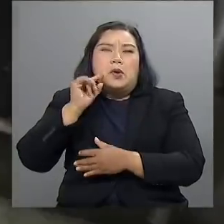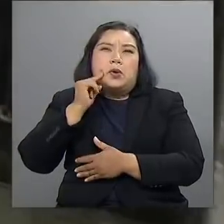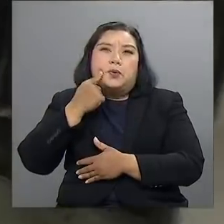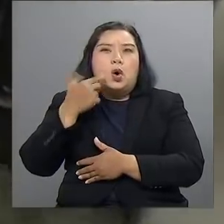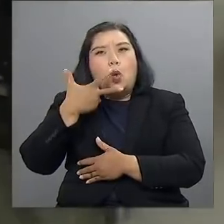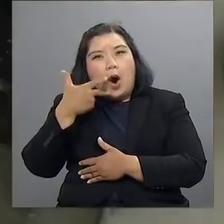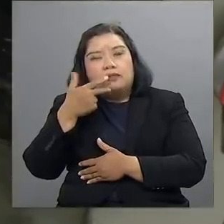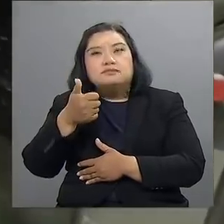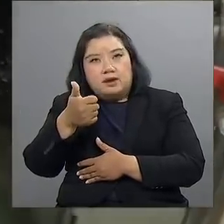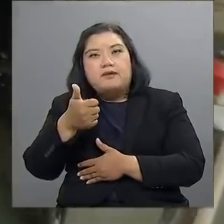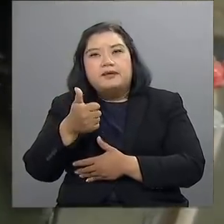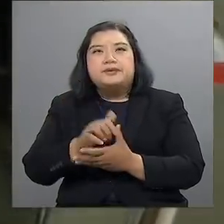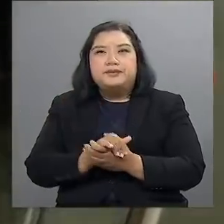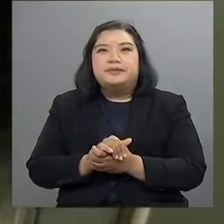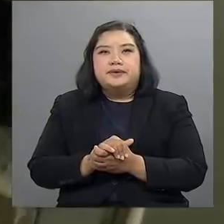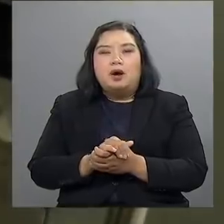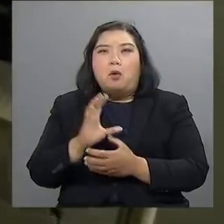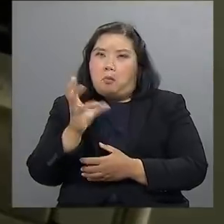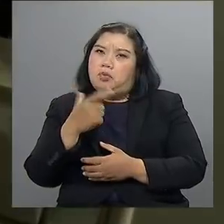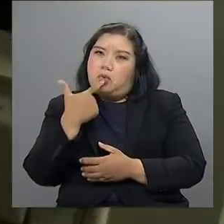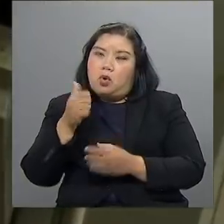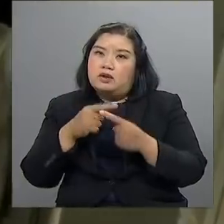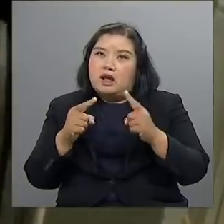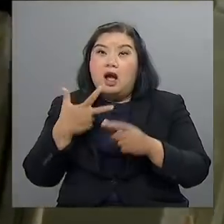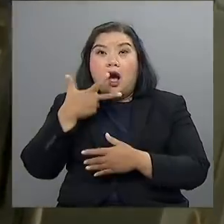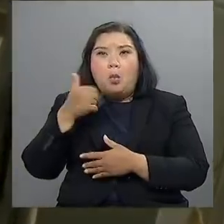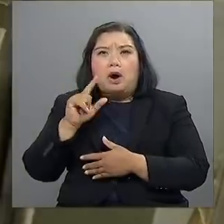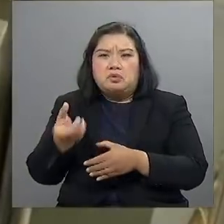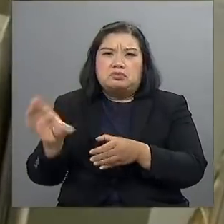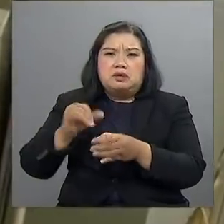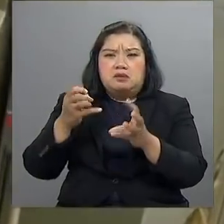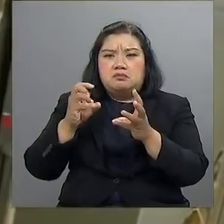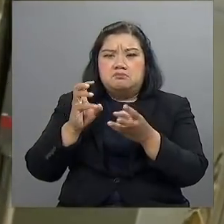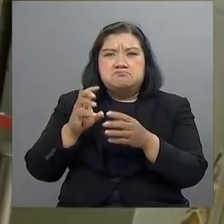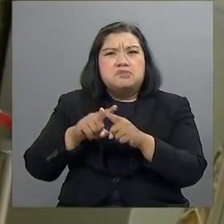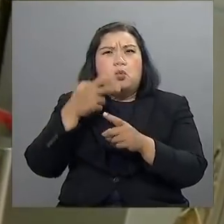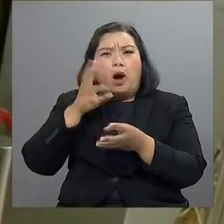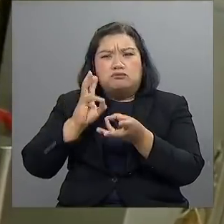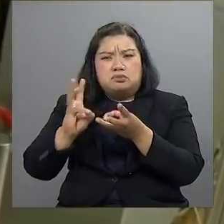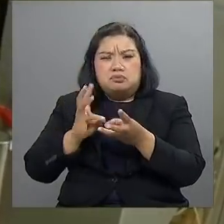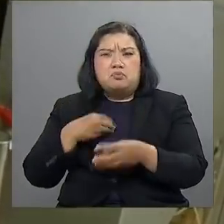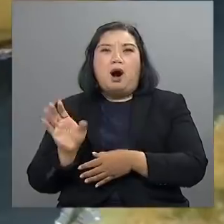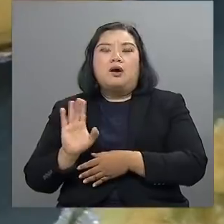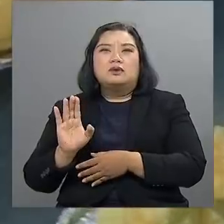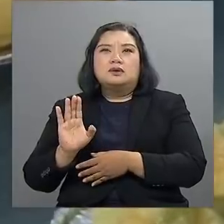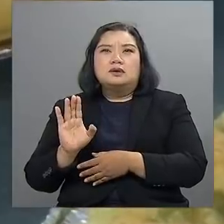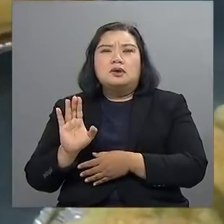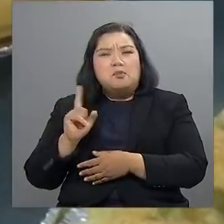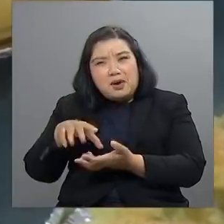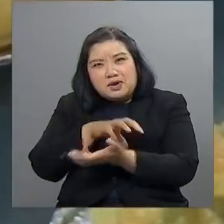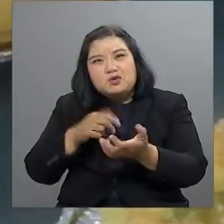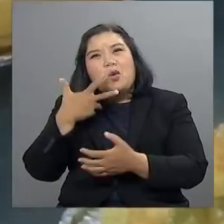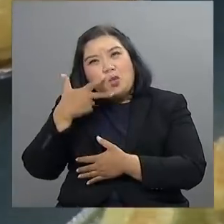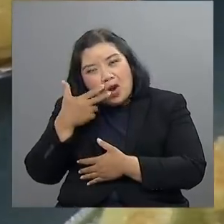นะ ค่ะ ปั่นเนี่ยจะอร่อย แต่ถ้าหวานจะหวานน้ำเชื่อม ก็ใช่ไง บอกเฉยๆ ก็ต้องกินครับ ก็พี่บอกเปรี้ยวๆหวาน ๆก็เปรี้